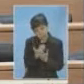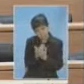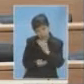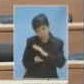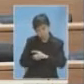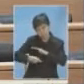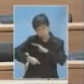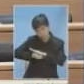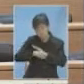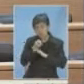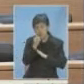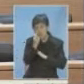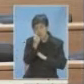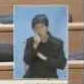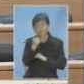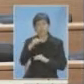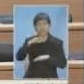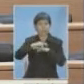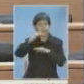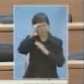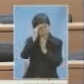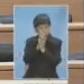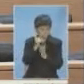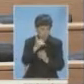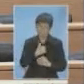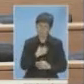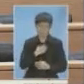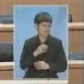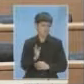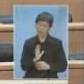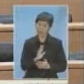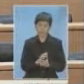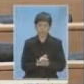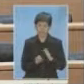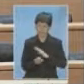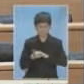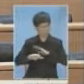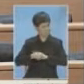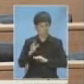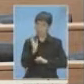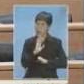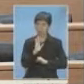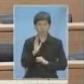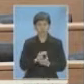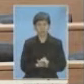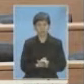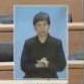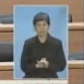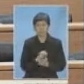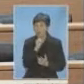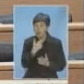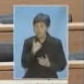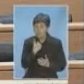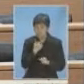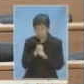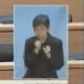ใต้โต๊ะในการสอบเข้าตำแหน่งตำรวจก็ได้นี่เกิดขึ้นนะไม่อยากให้เกิดขึ้นจริงๆเขาว่ากันว่า